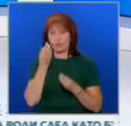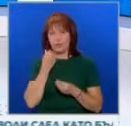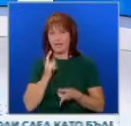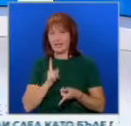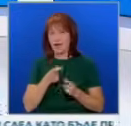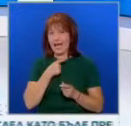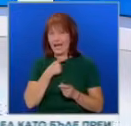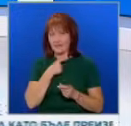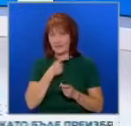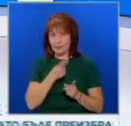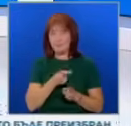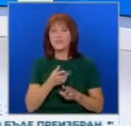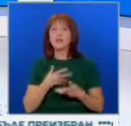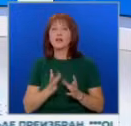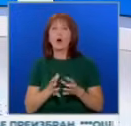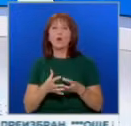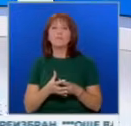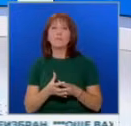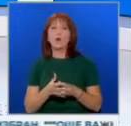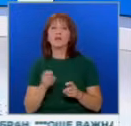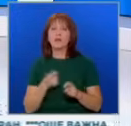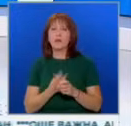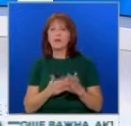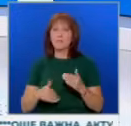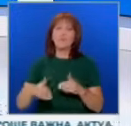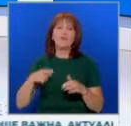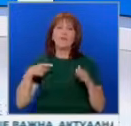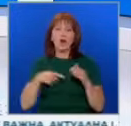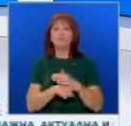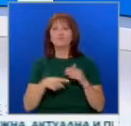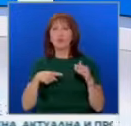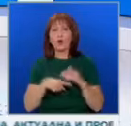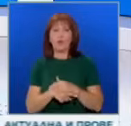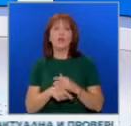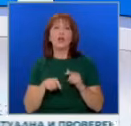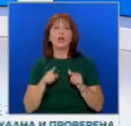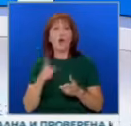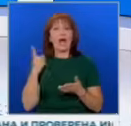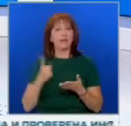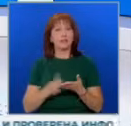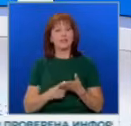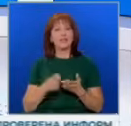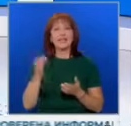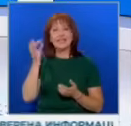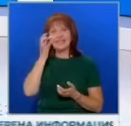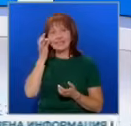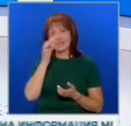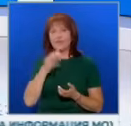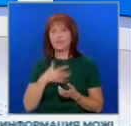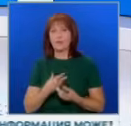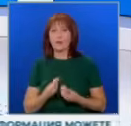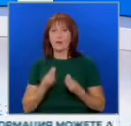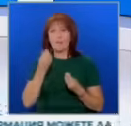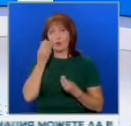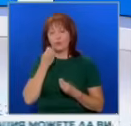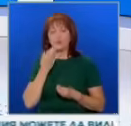Треньорът на Левски Станислав Генчев иска тимът му да вкарва колкото се може повече голове през настоящия сезон. Той е категоричен, че сините разполагат с по-добър отбор от